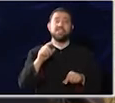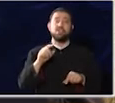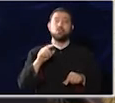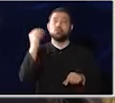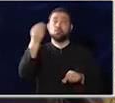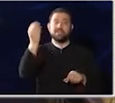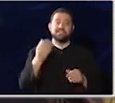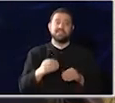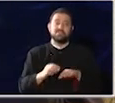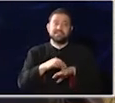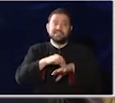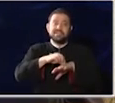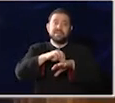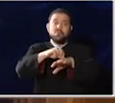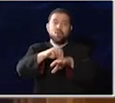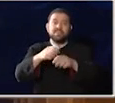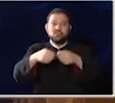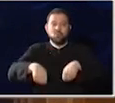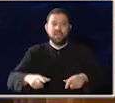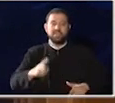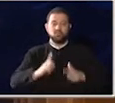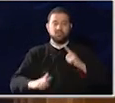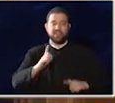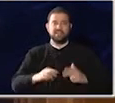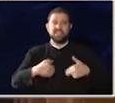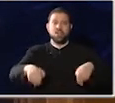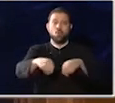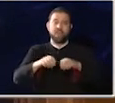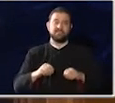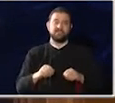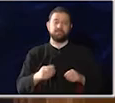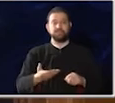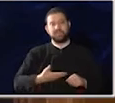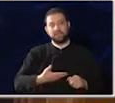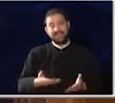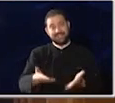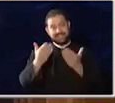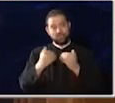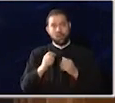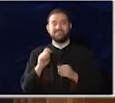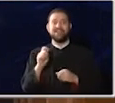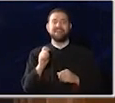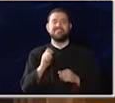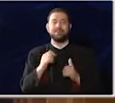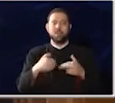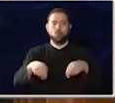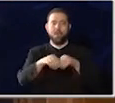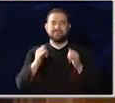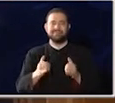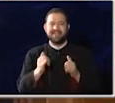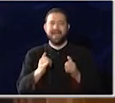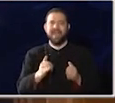într-adevăr, să ne poarte, așa cum spunem în rugăciune, toate suferințele noastre. Să revenim la tema discuției noastre,